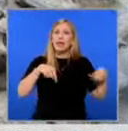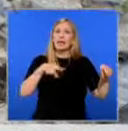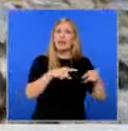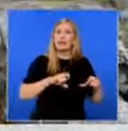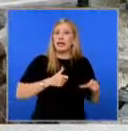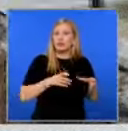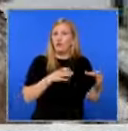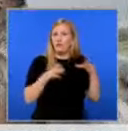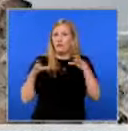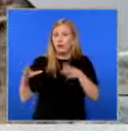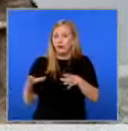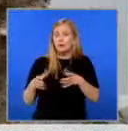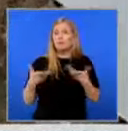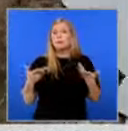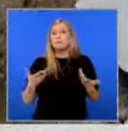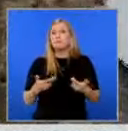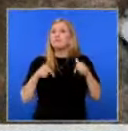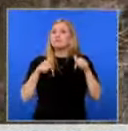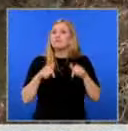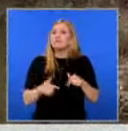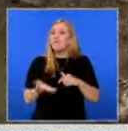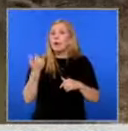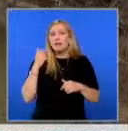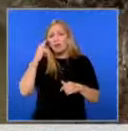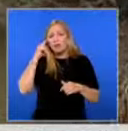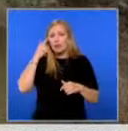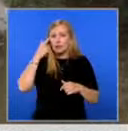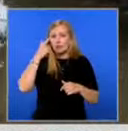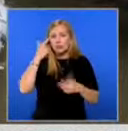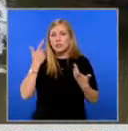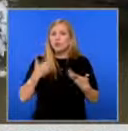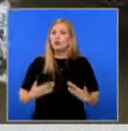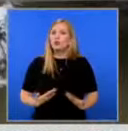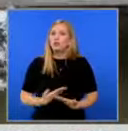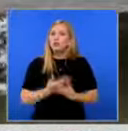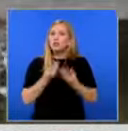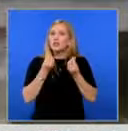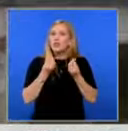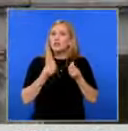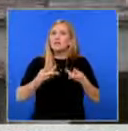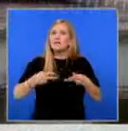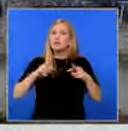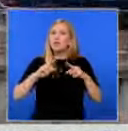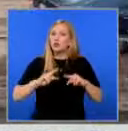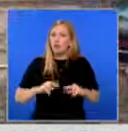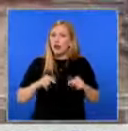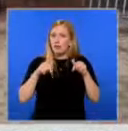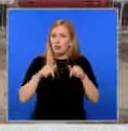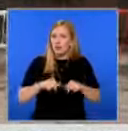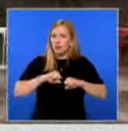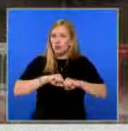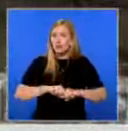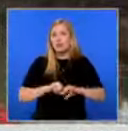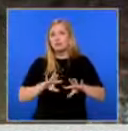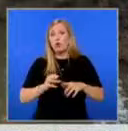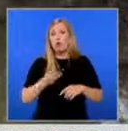асфалтовите настилки по предварителни разчети нужните средства за възстановяване на общината са близо 30 милиона